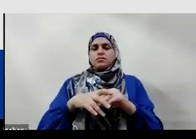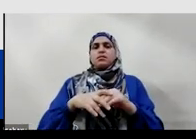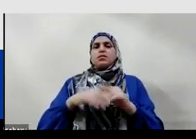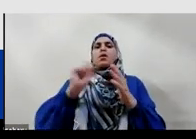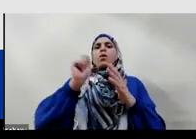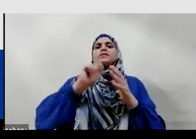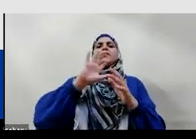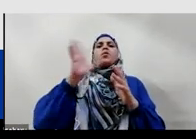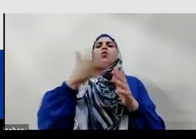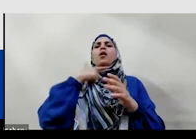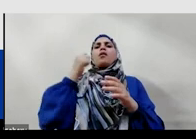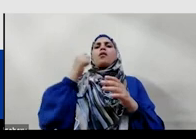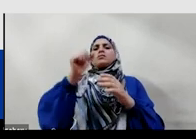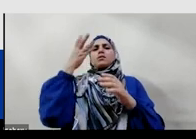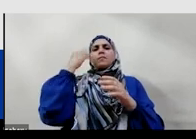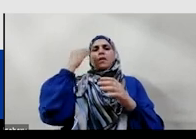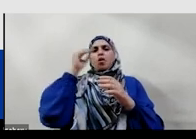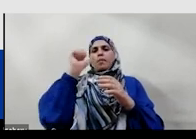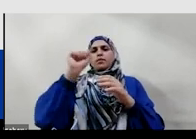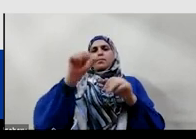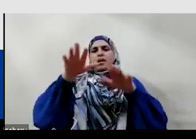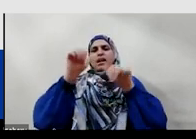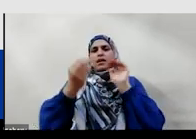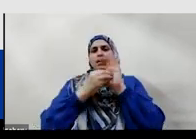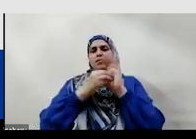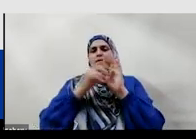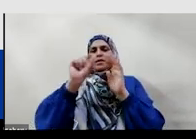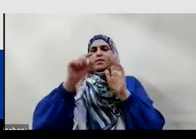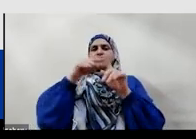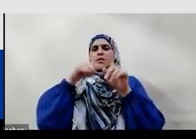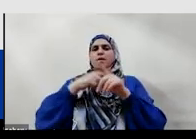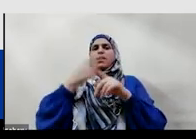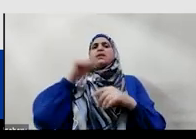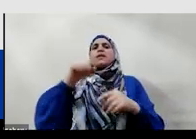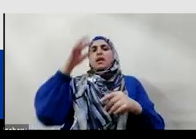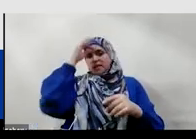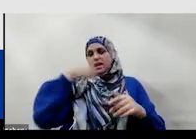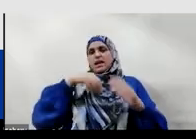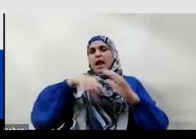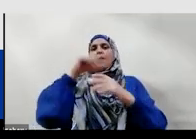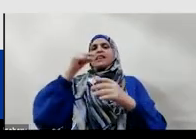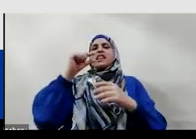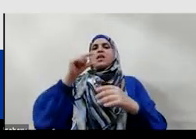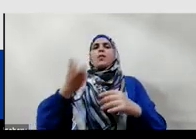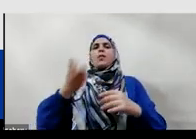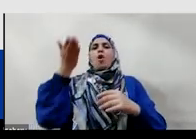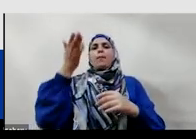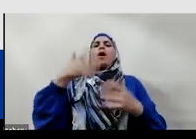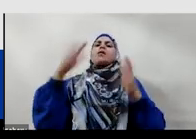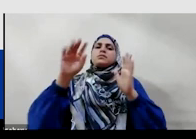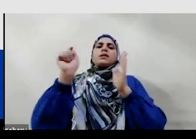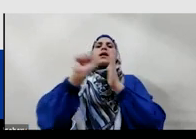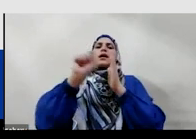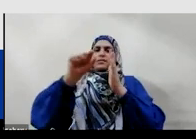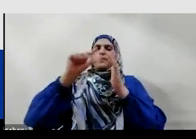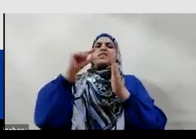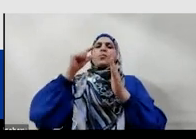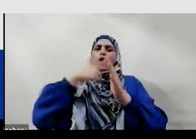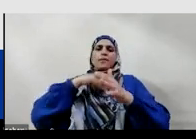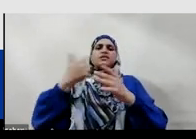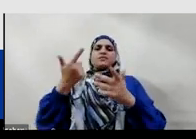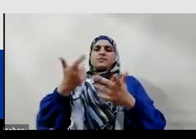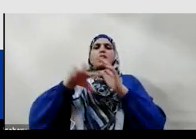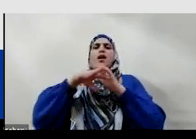بالدرجه العلميه بتاعتي، اسم الدبلومه، الديسبلين او التخصص اللي انا درسته، النيم